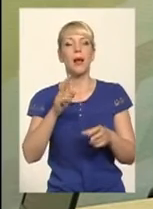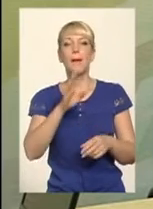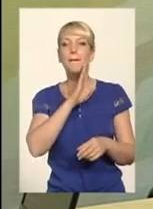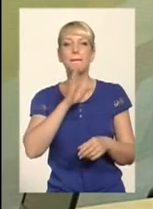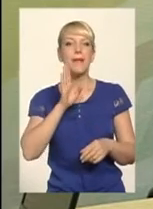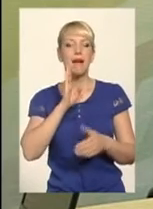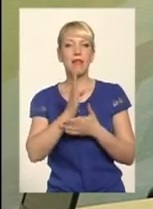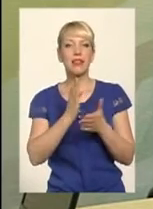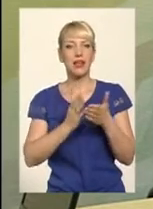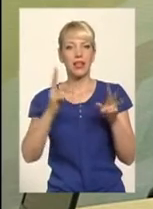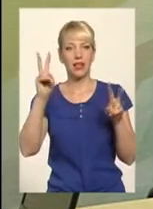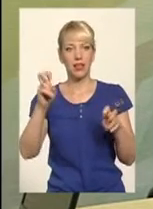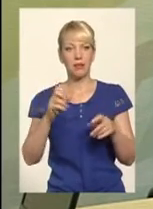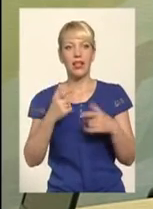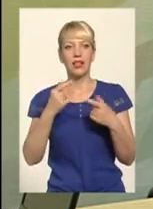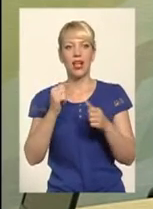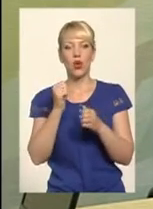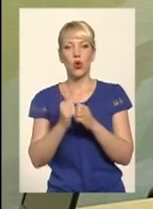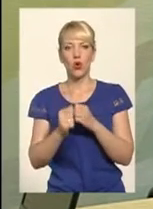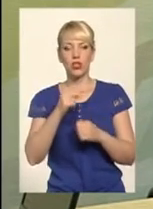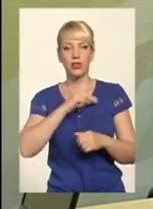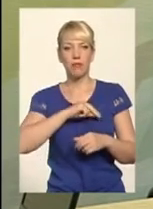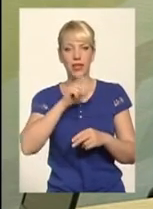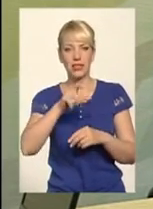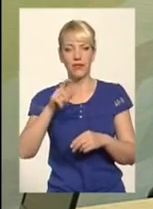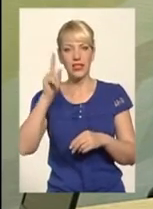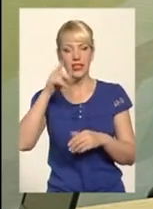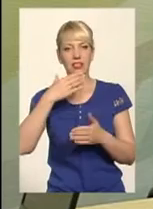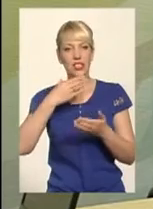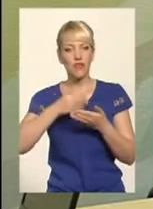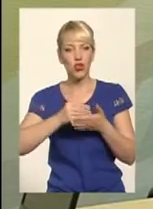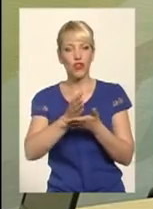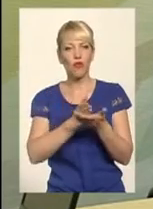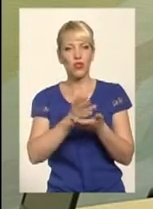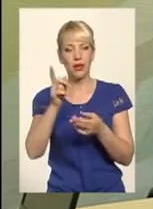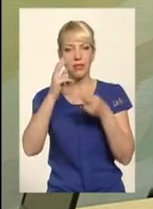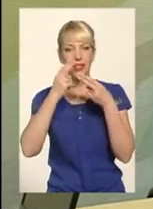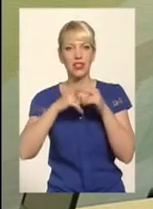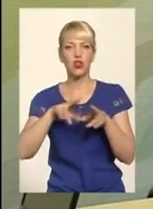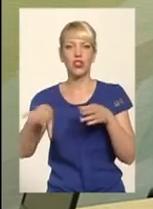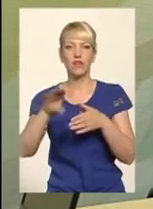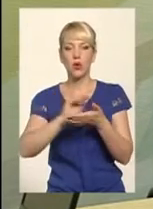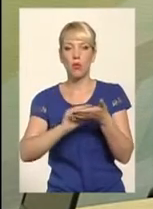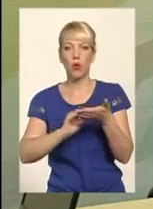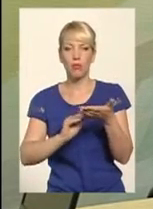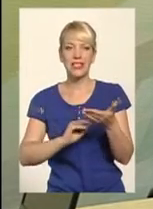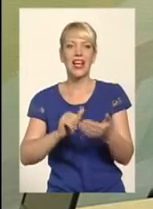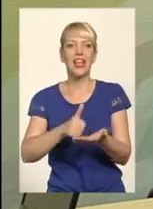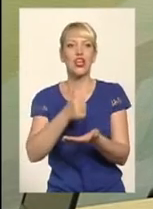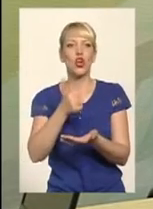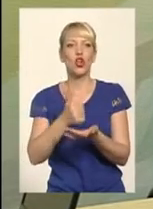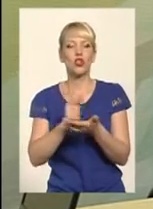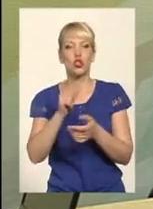кожен працівник чітко знає свою функцію, причому посекундно. Технологічно все прописано, і саме головне, що вони це розуміють і його